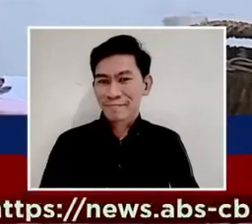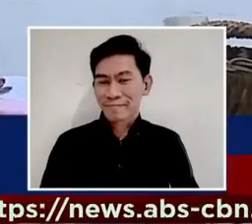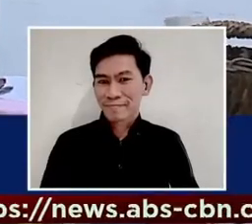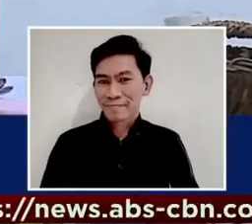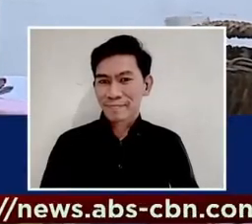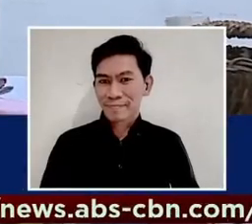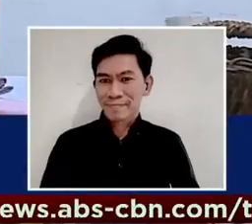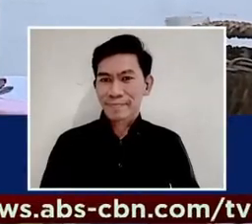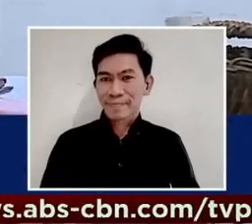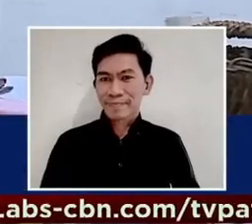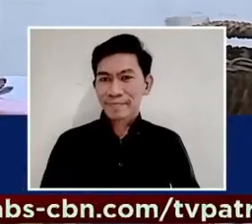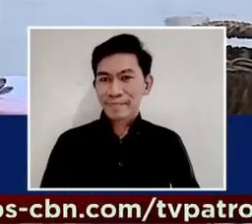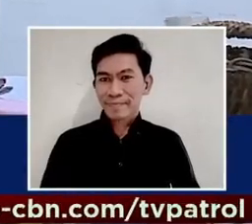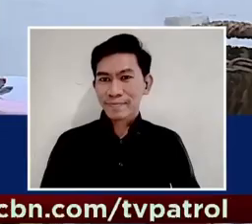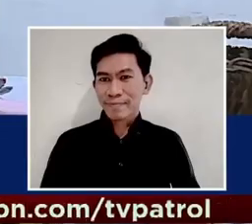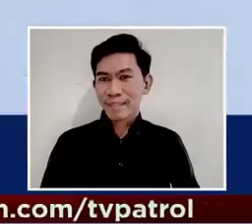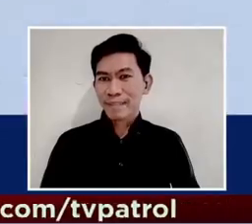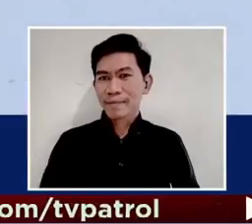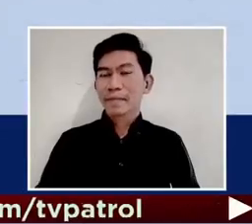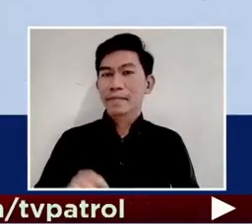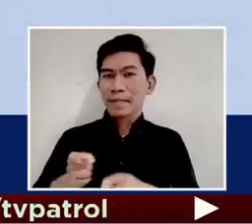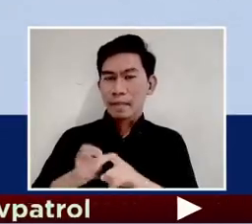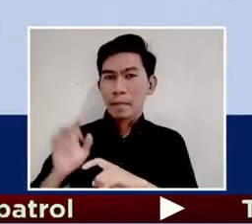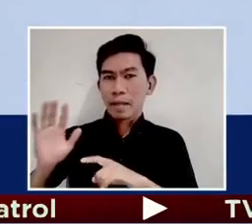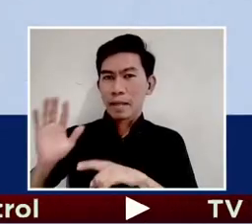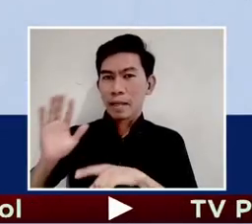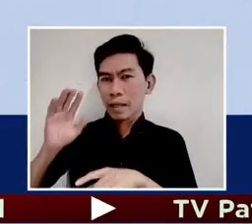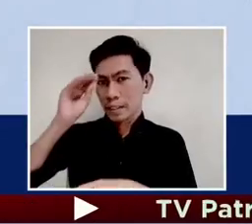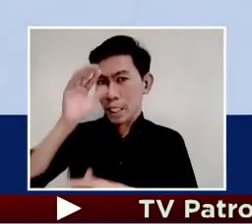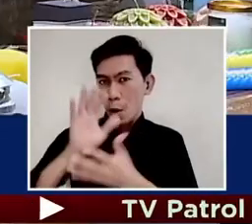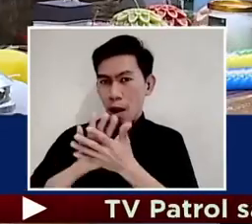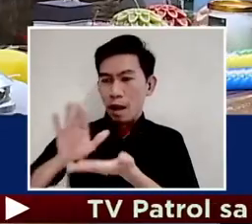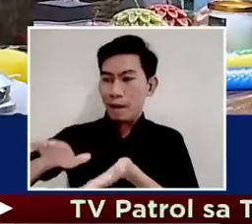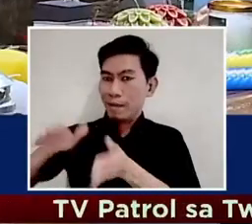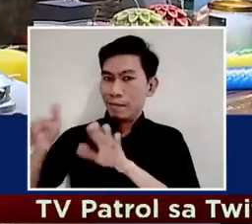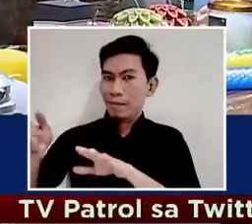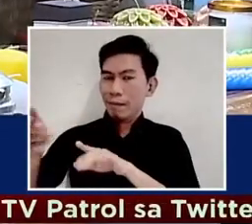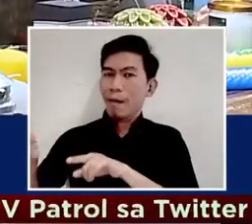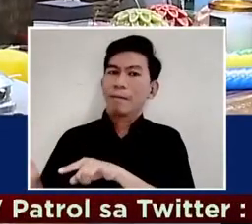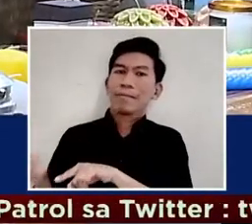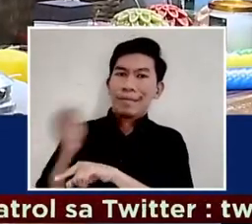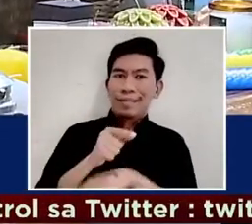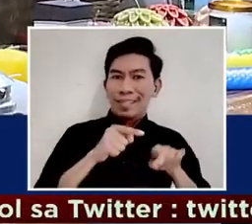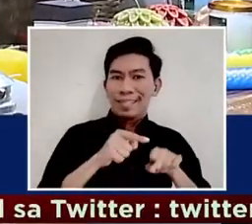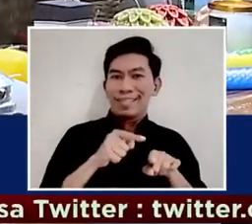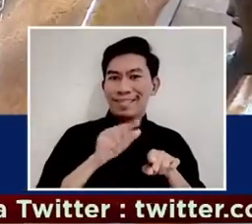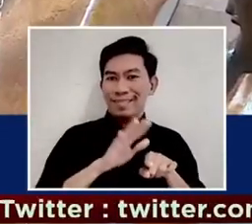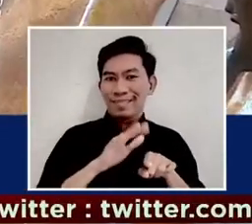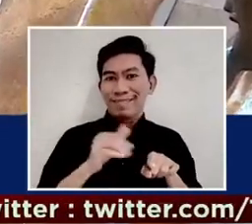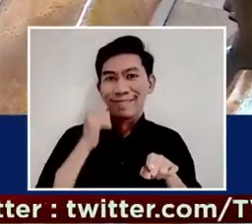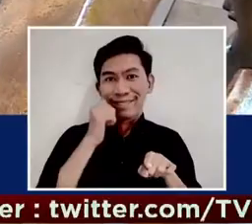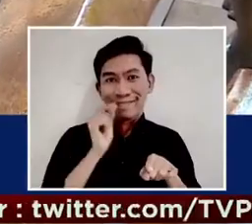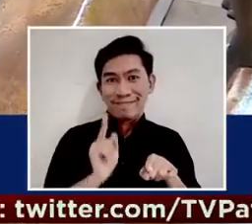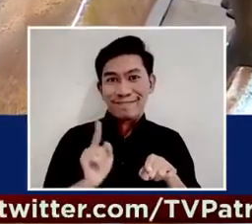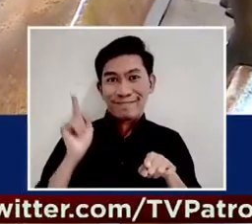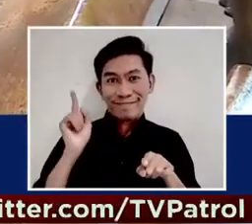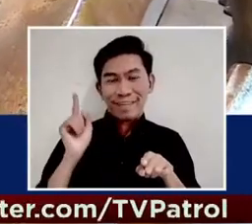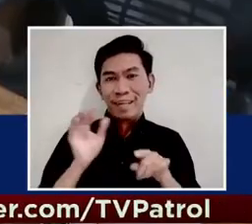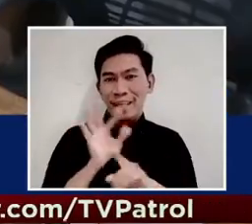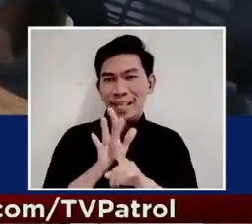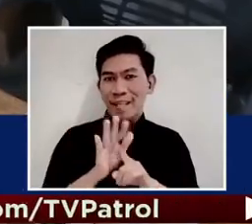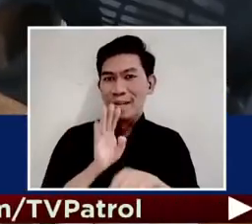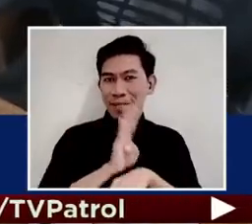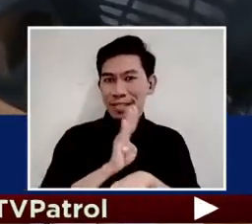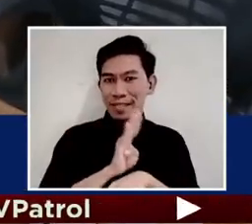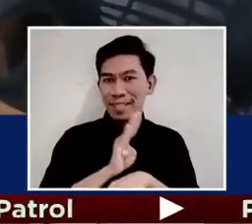Bilang pamana ng kanyang yumaong asawa, ipinagpatuloy ni Harriet Bayang ang kanilang candle business na ngayon ay